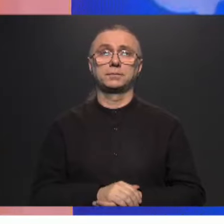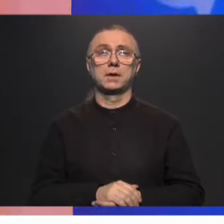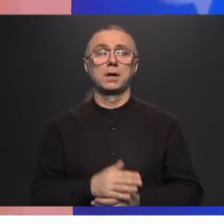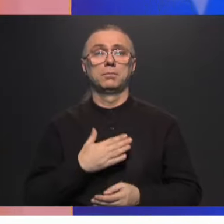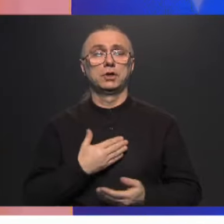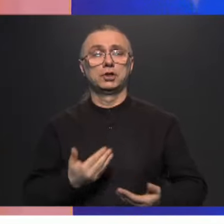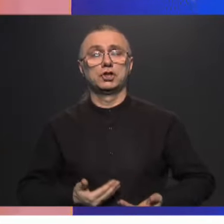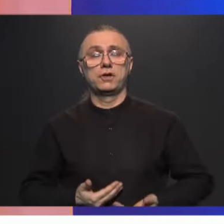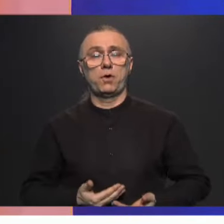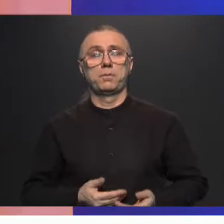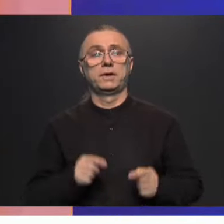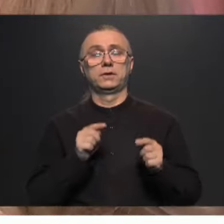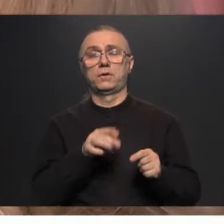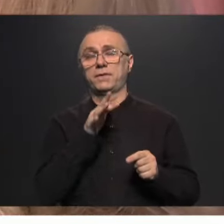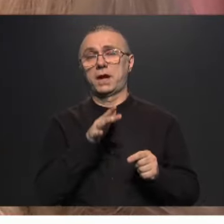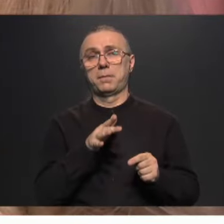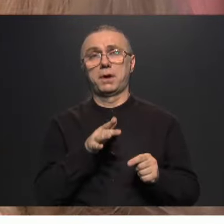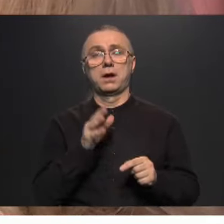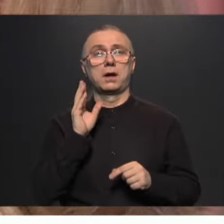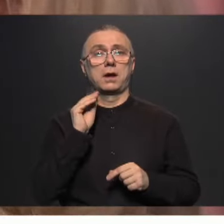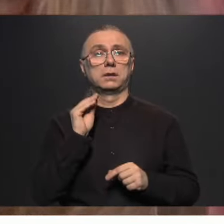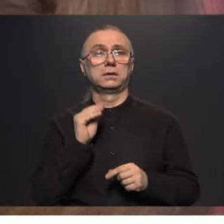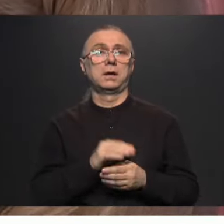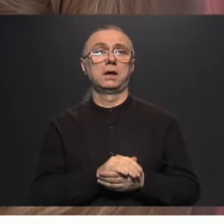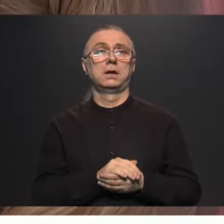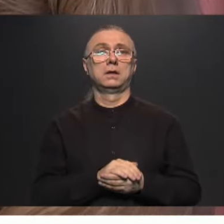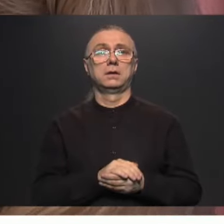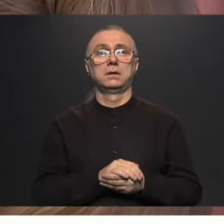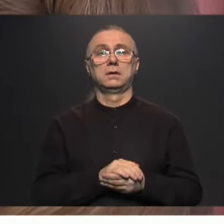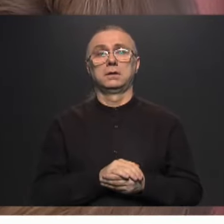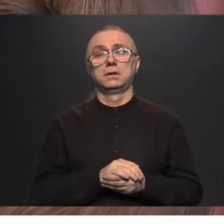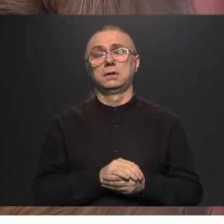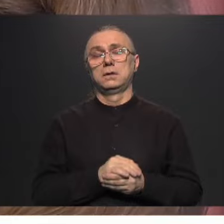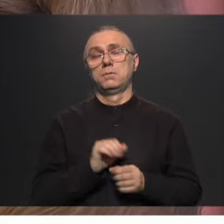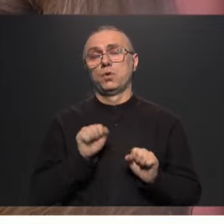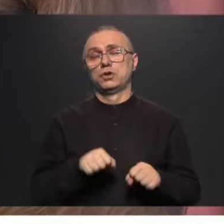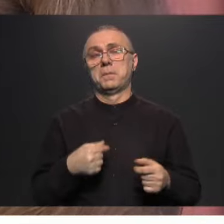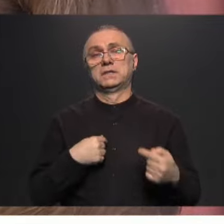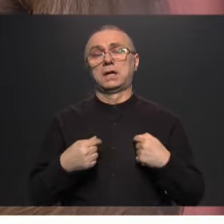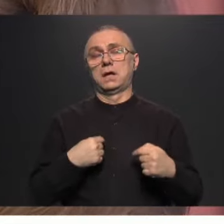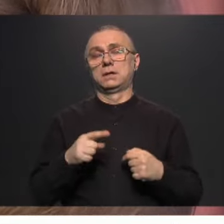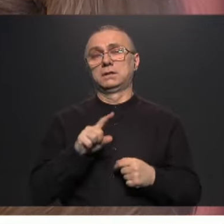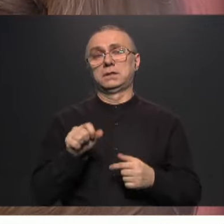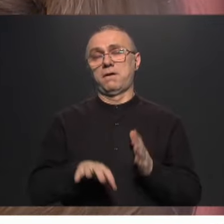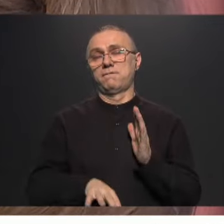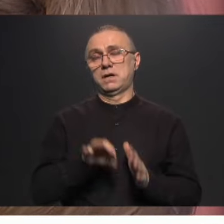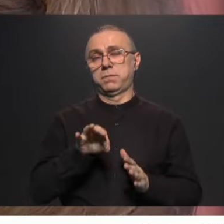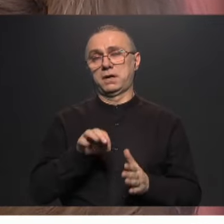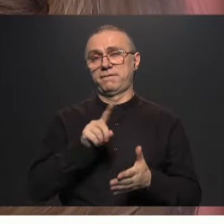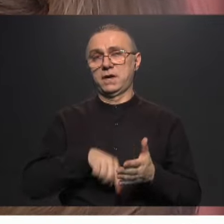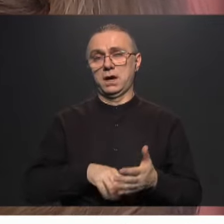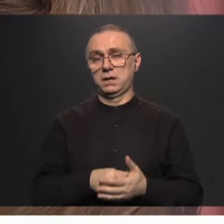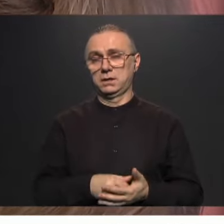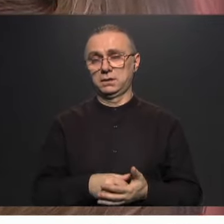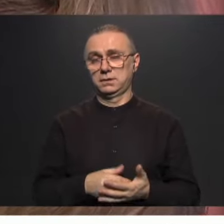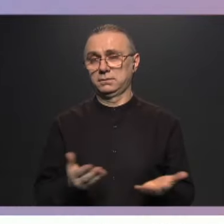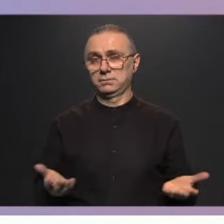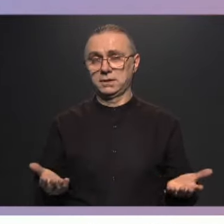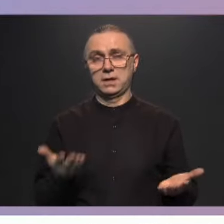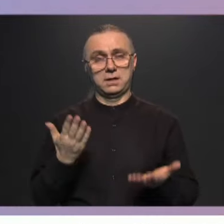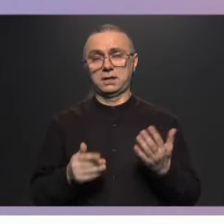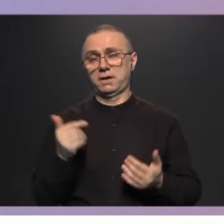времена, когда можно, и когда сильно бы вы сильно пострадали за выбор вашей веры. Вот, в ту или иную степень. Поэтому,